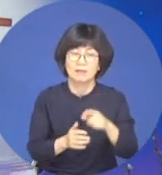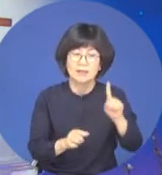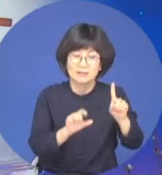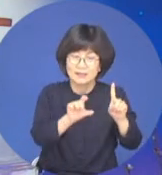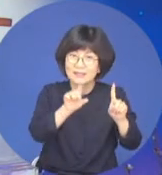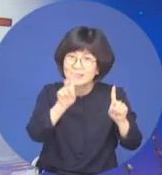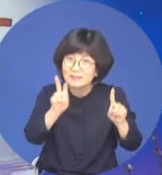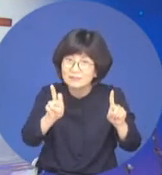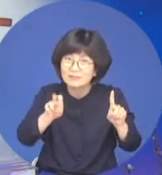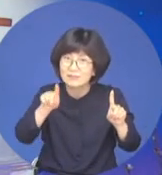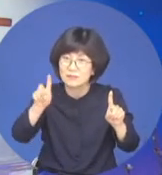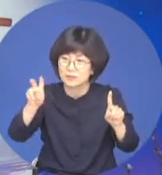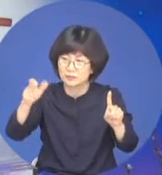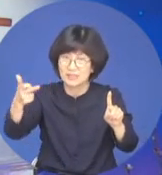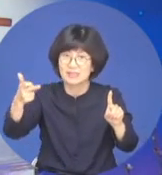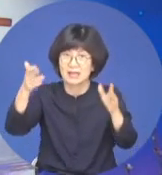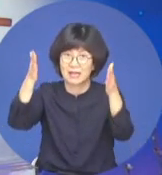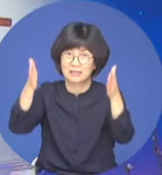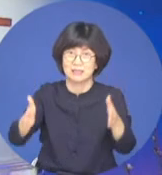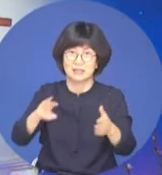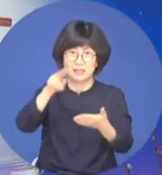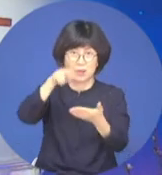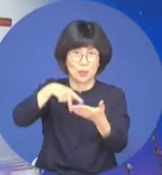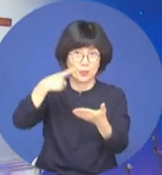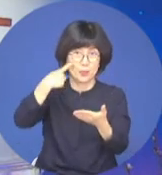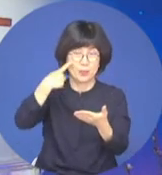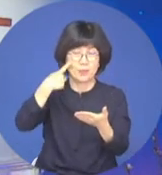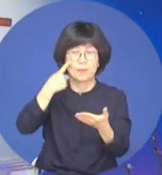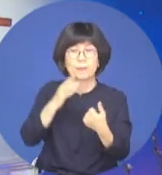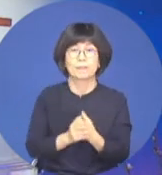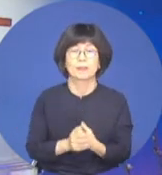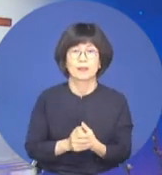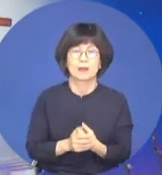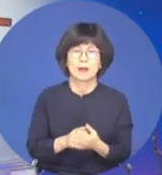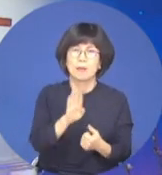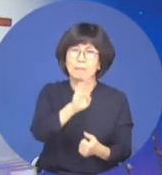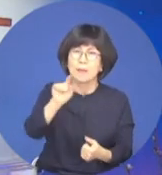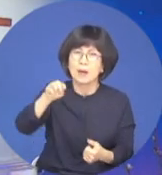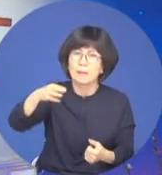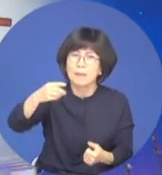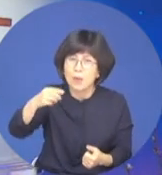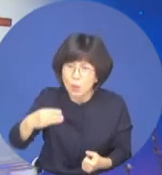17절 마지막까지 보면 아니 왜 바벨론을 통해서 이렇게 한다는